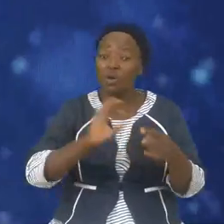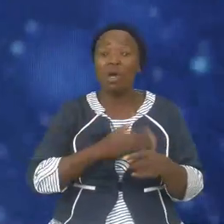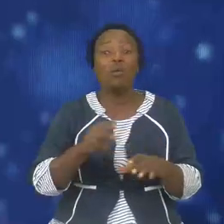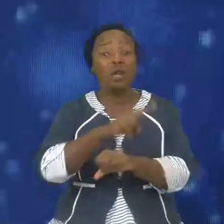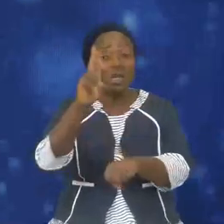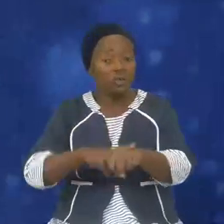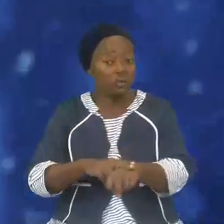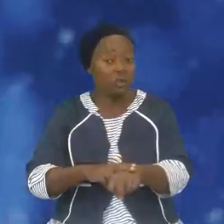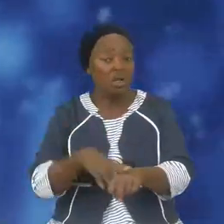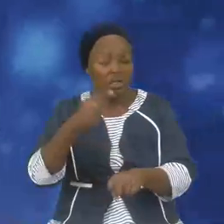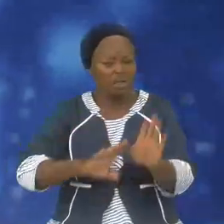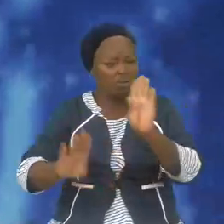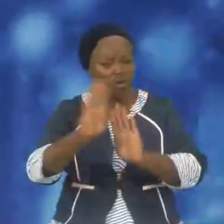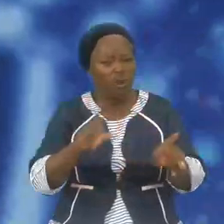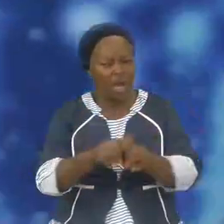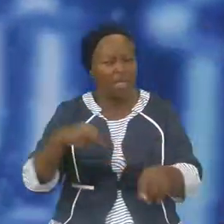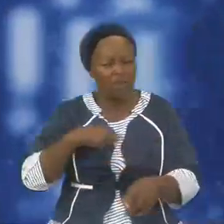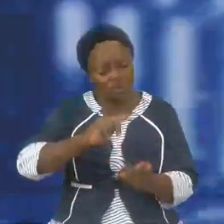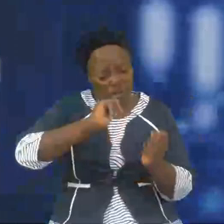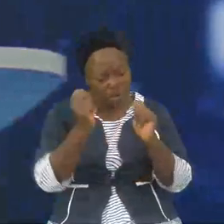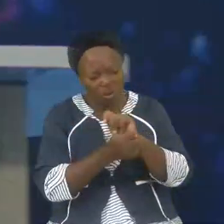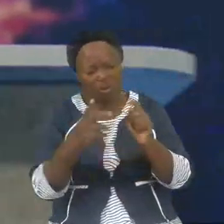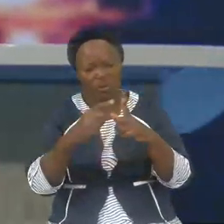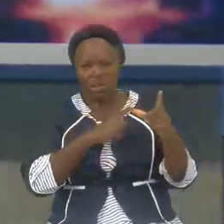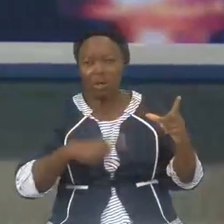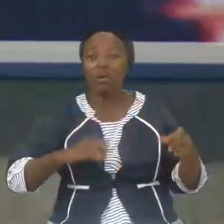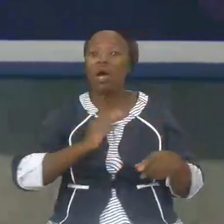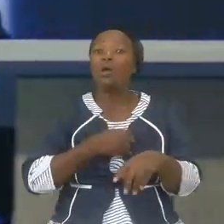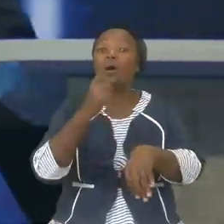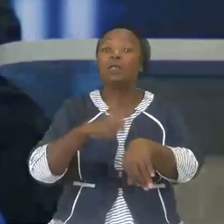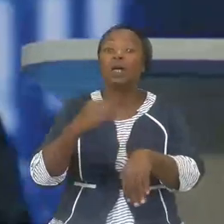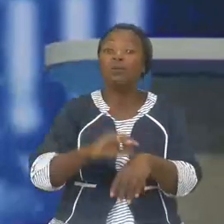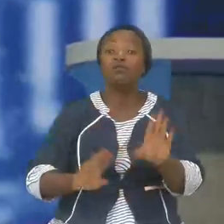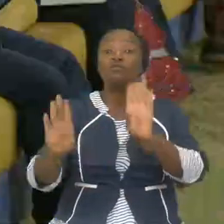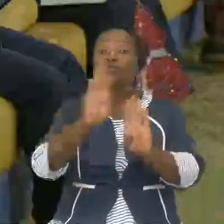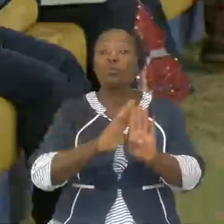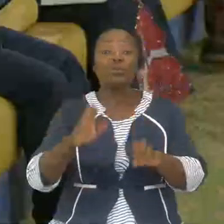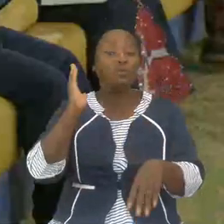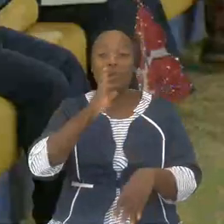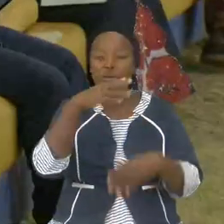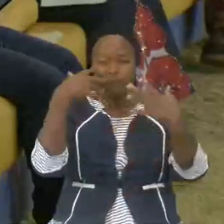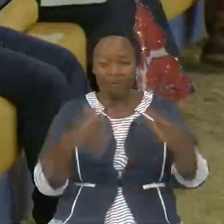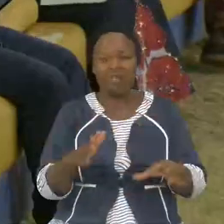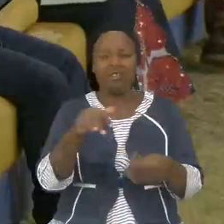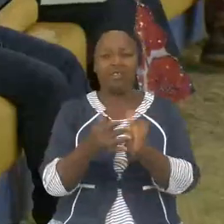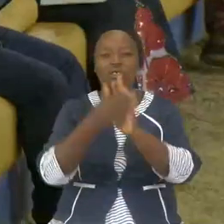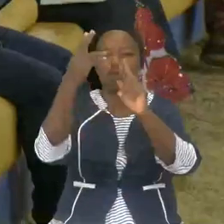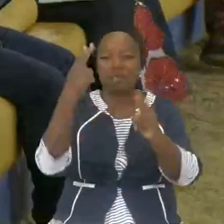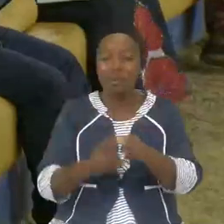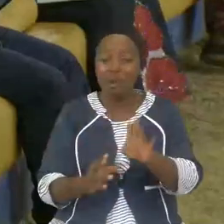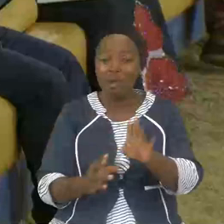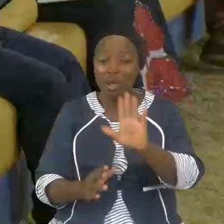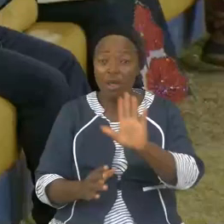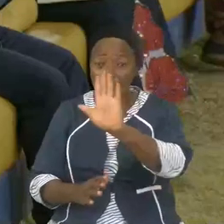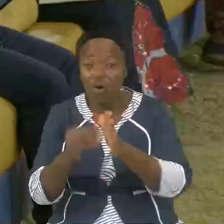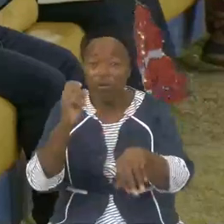notre nation, les problèmes qui sont là. Comme on se tourne vers le Seigneur, notre temps de problème prendra fin.